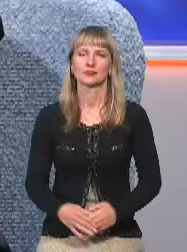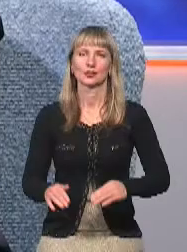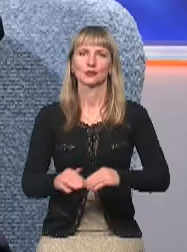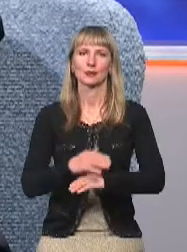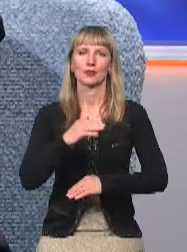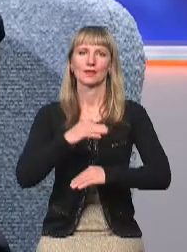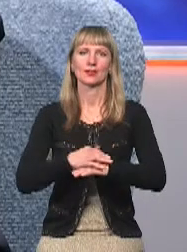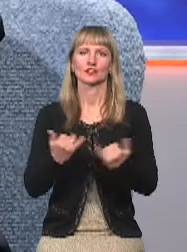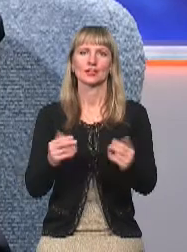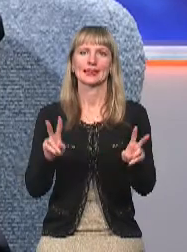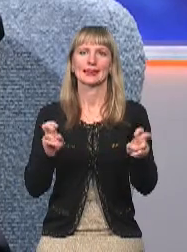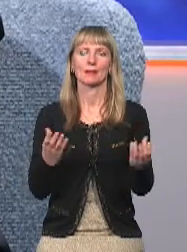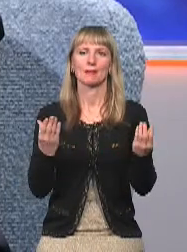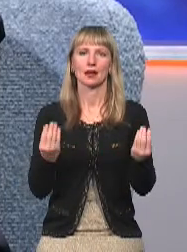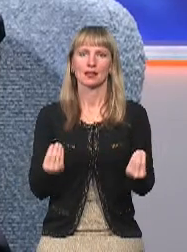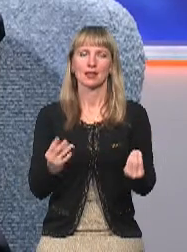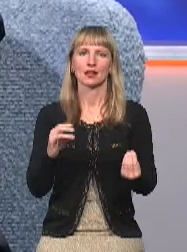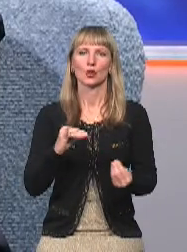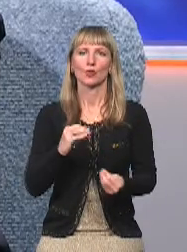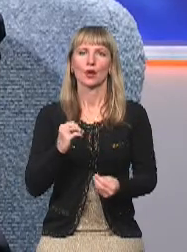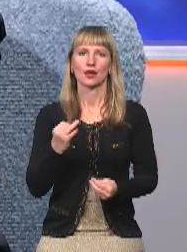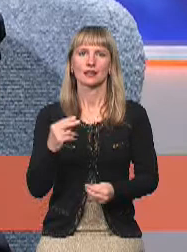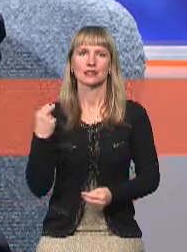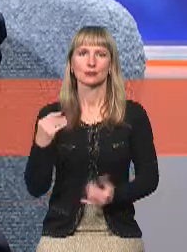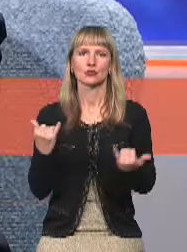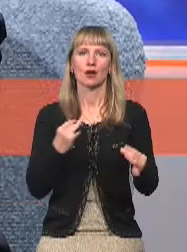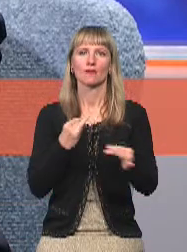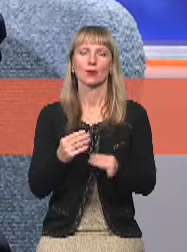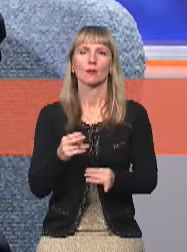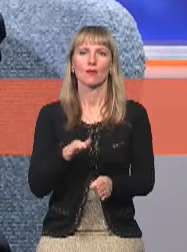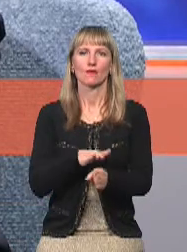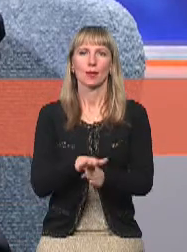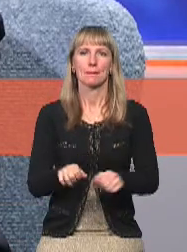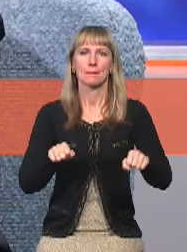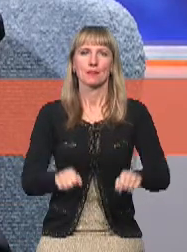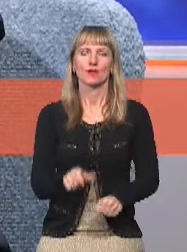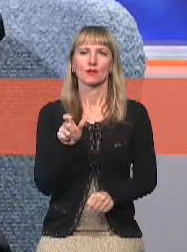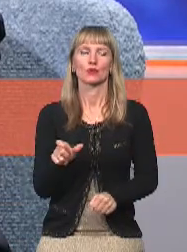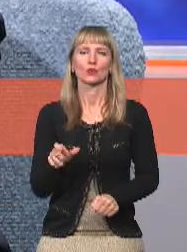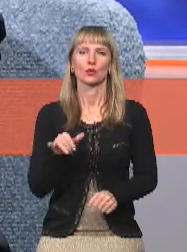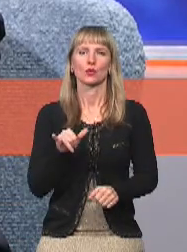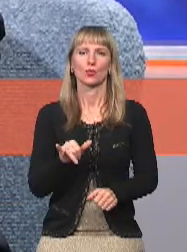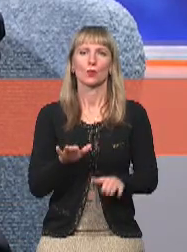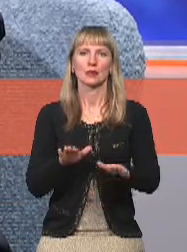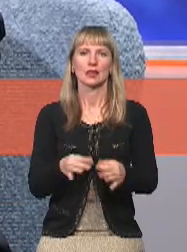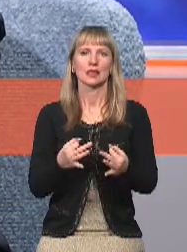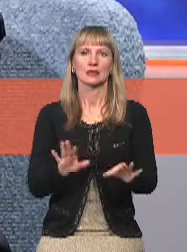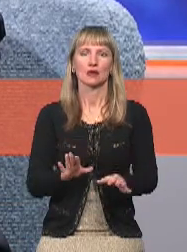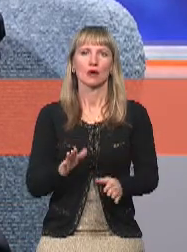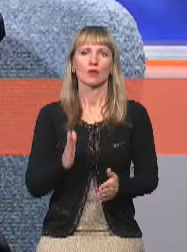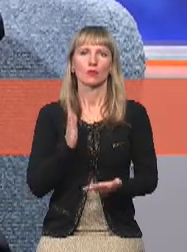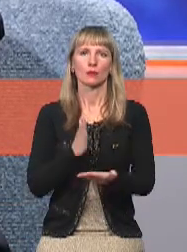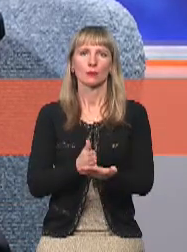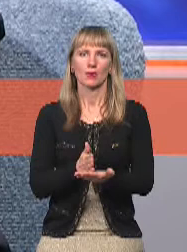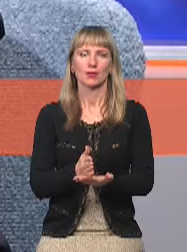Добрий вечір. В ефірі «Тема дня» на UA Запоріжжя. І сьогодні ми говоритимемо про дотримання прав людини у місцях несвободи та у сфері психічного